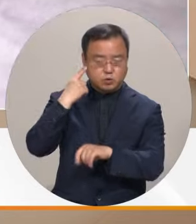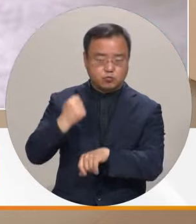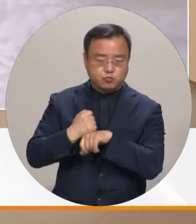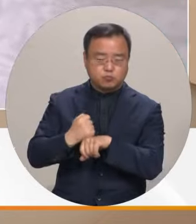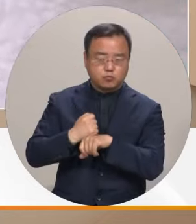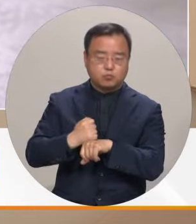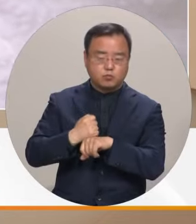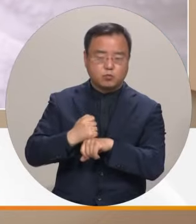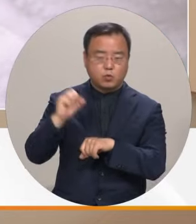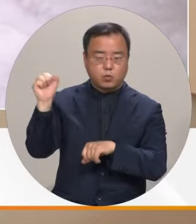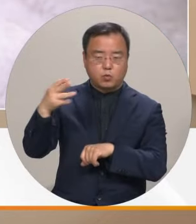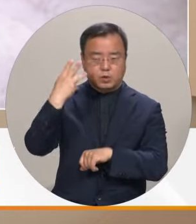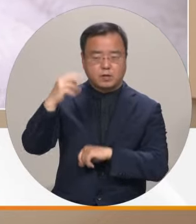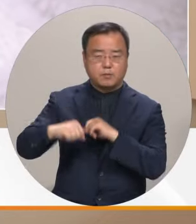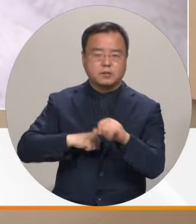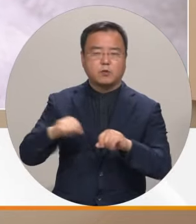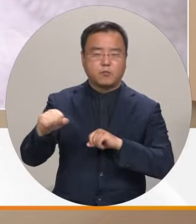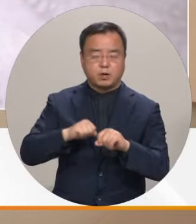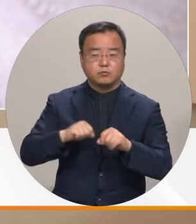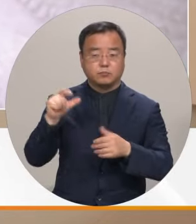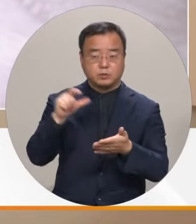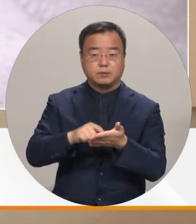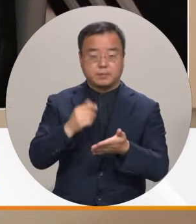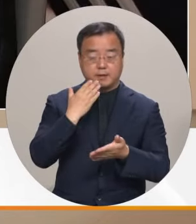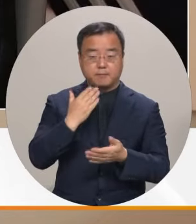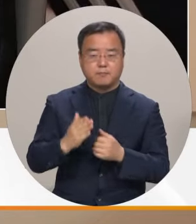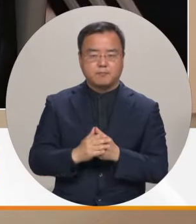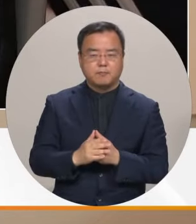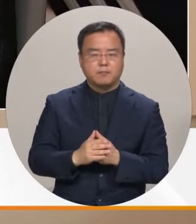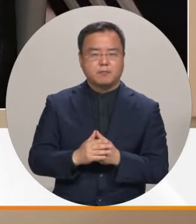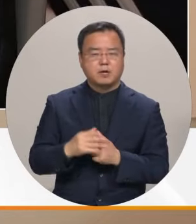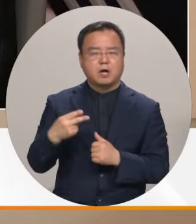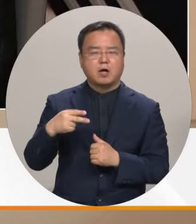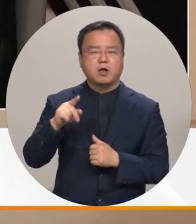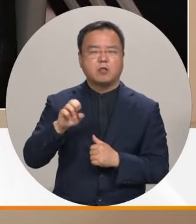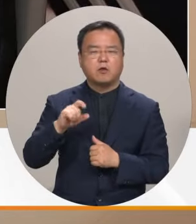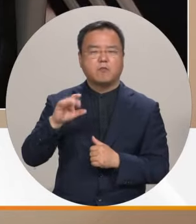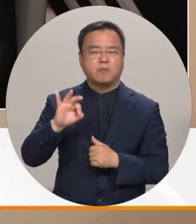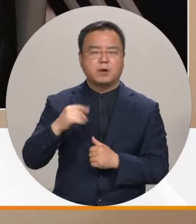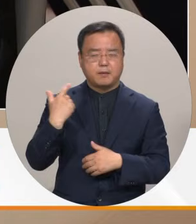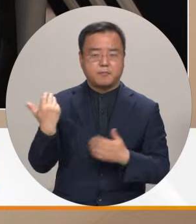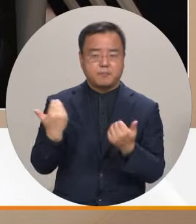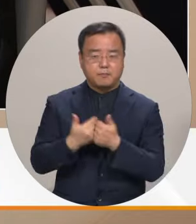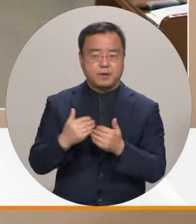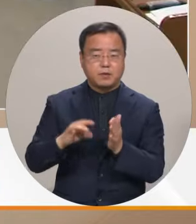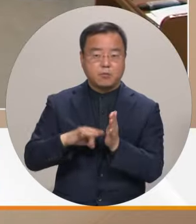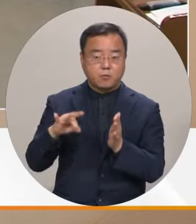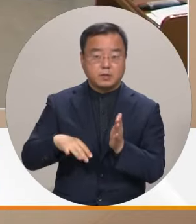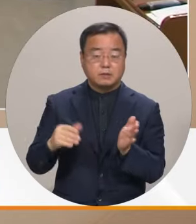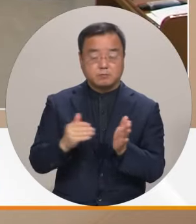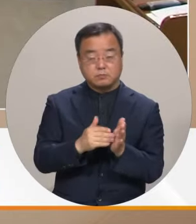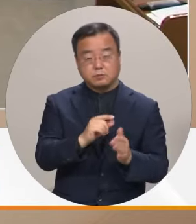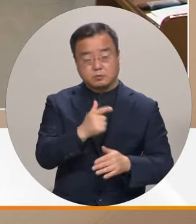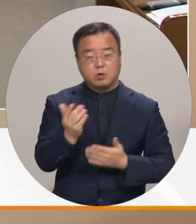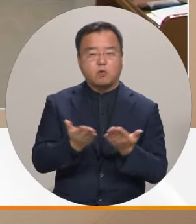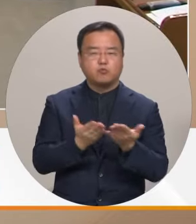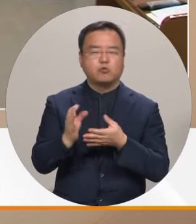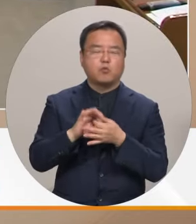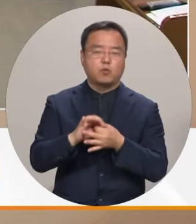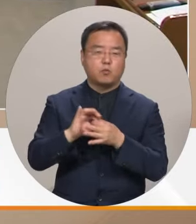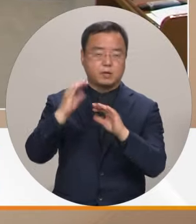자율 활동 란의 적을 수도 있습니다 그래서 뭐뭐 반덤핑 관세 이런 거 애들 많이 배우잖아요 예 그런데 무역하고 관련된